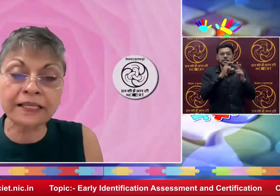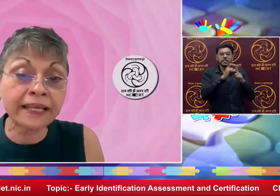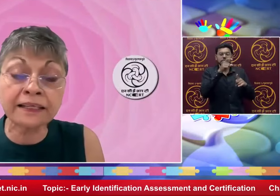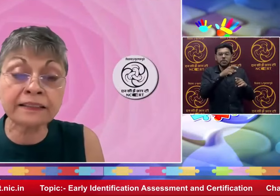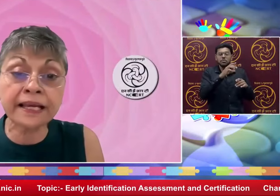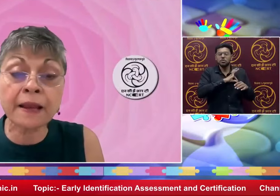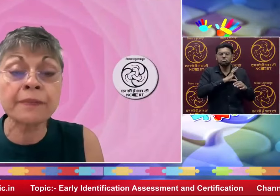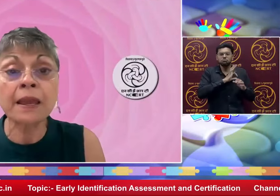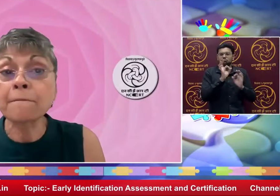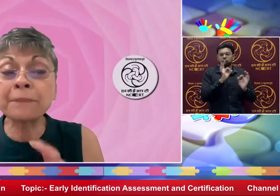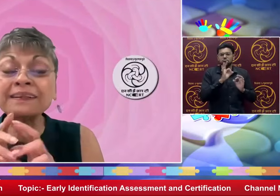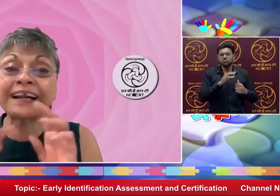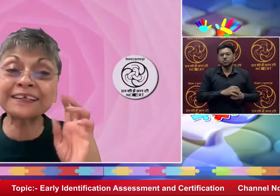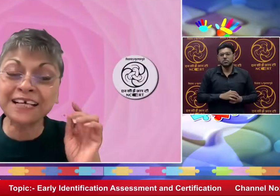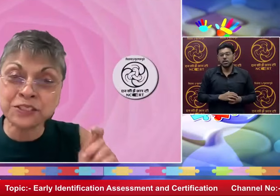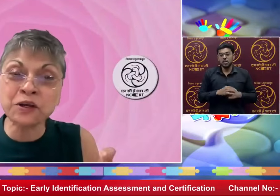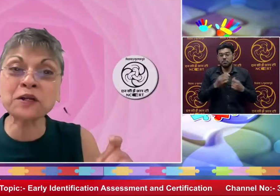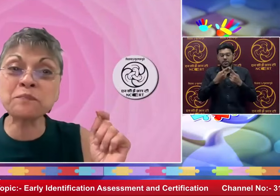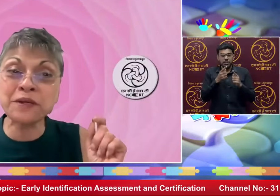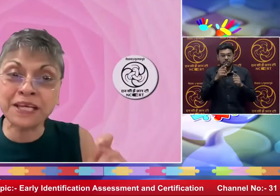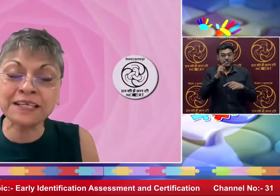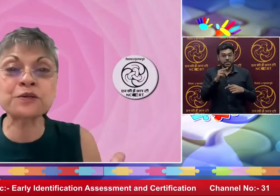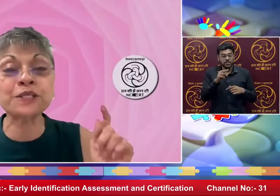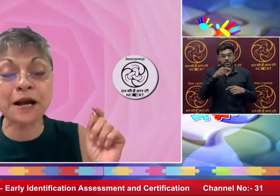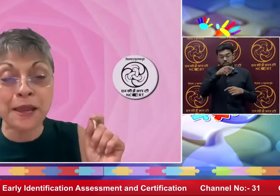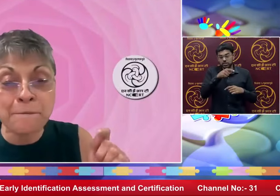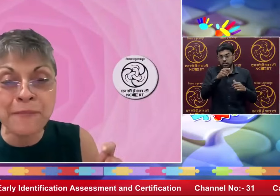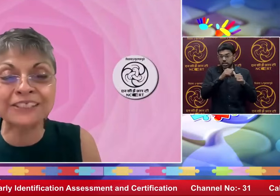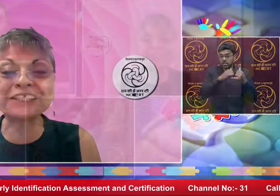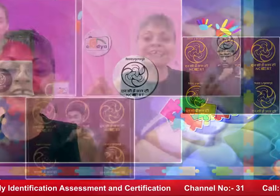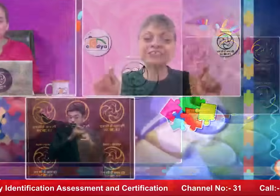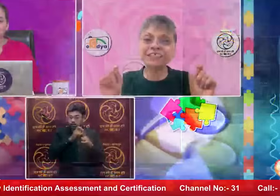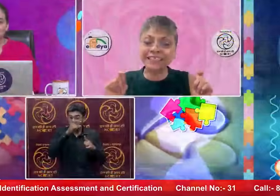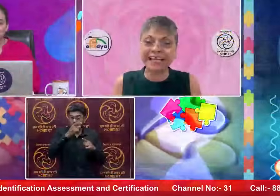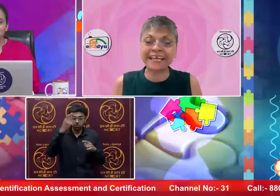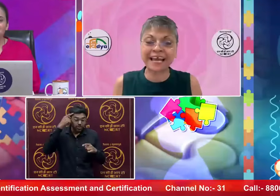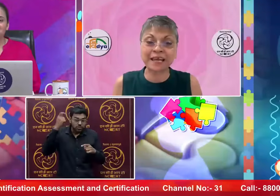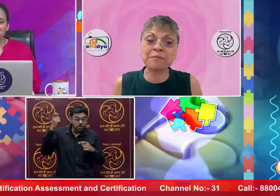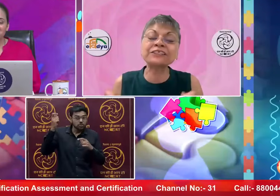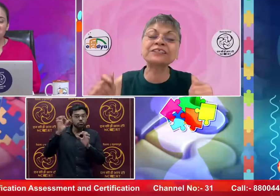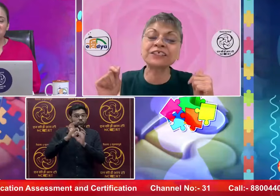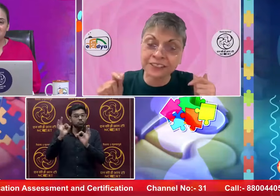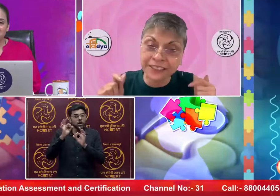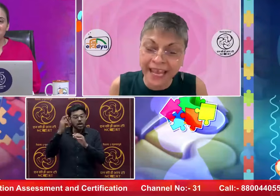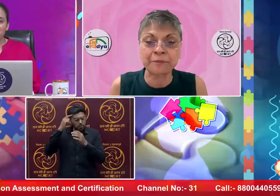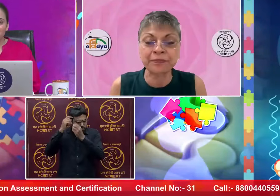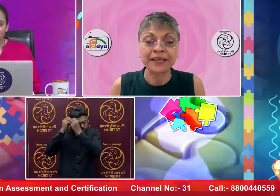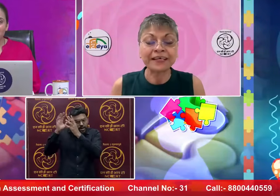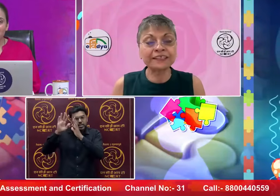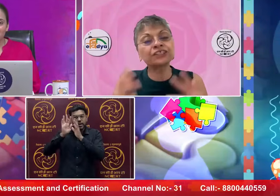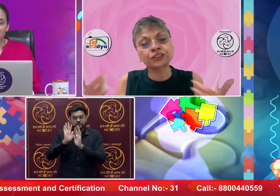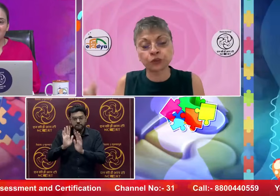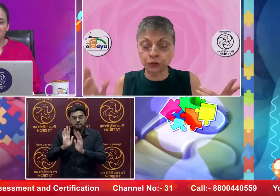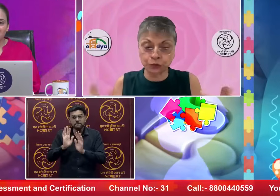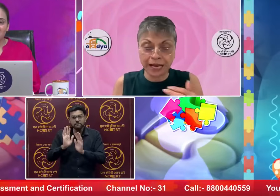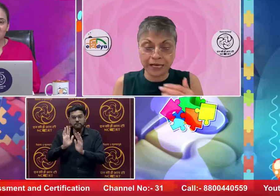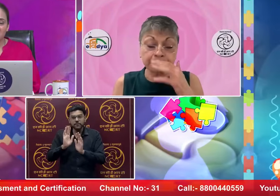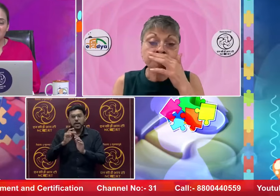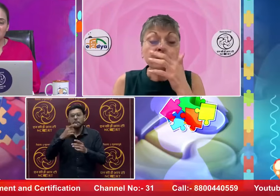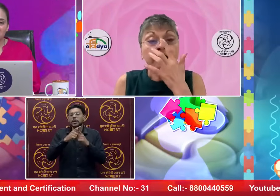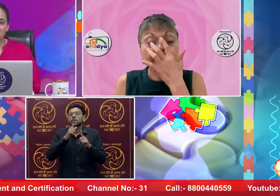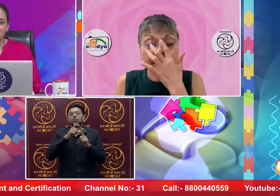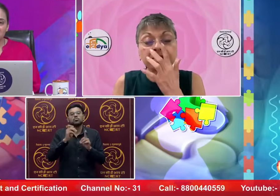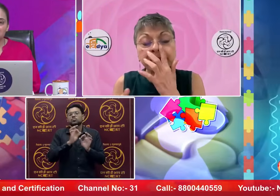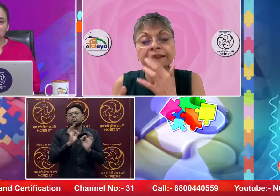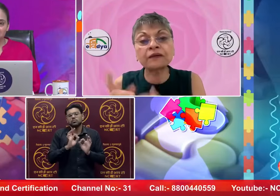पसंद उतना नहीं करते हैं, बट दैट डज नॉट मीन कि उसका इमेजिनेशन नहीं है. इमेजिनेशन है, they just don't do that.